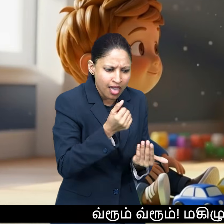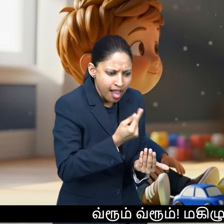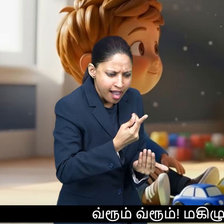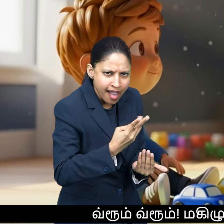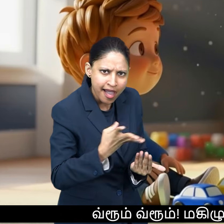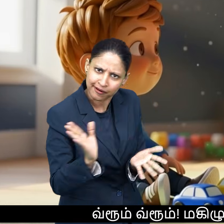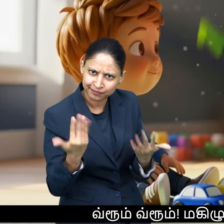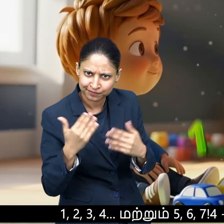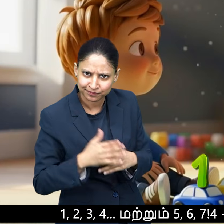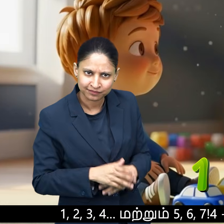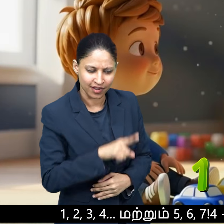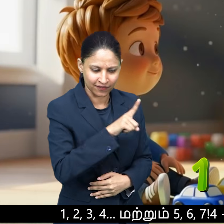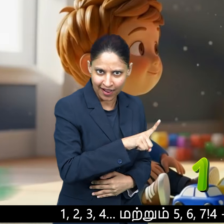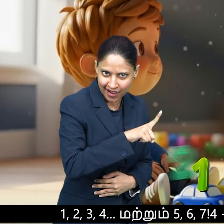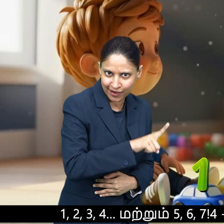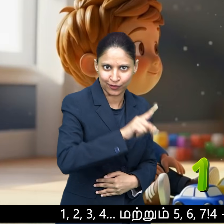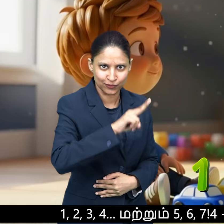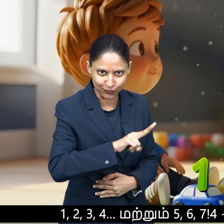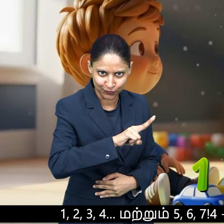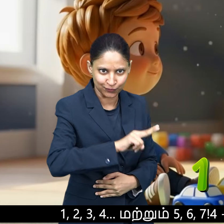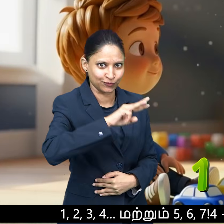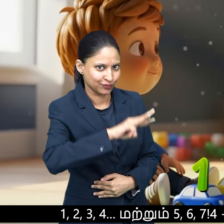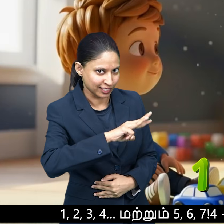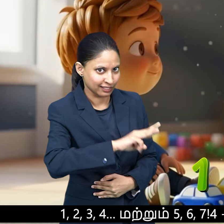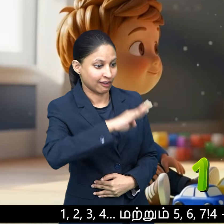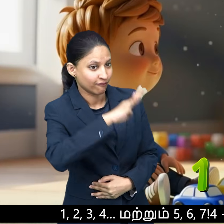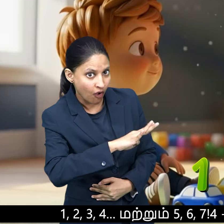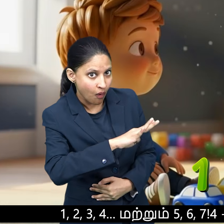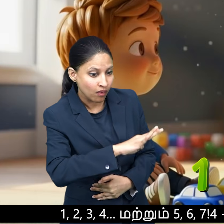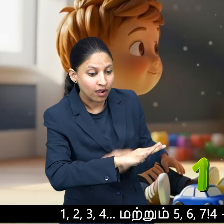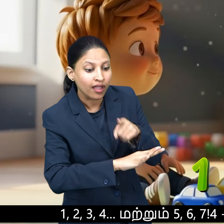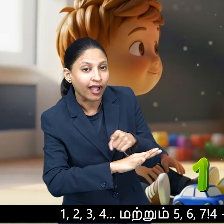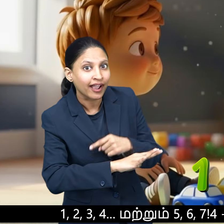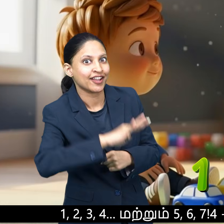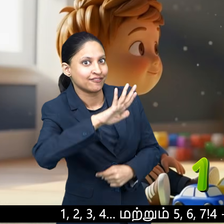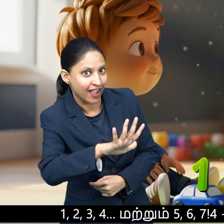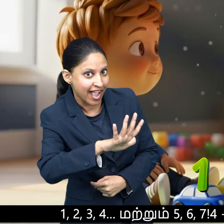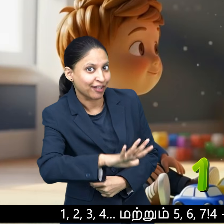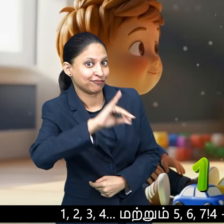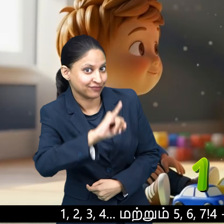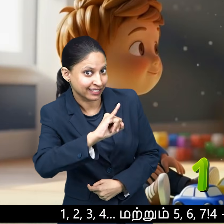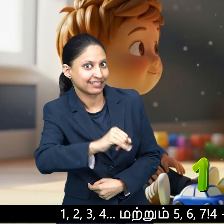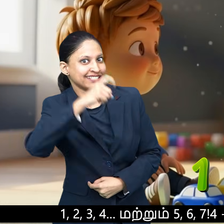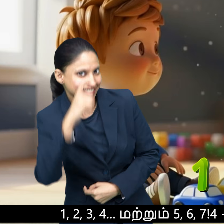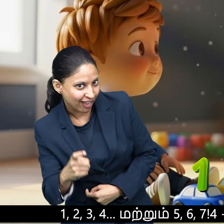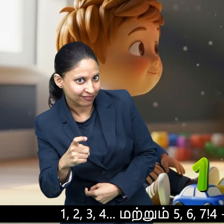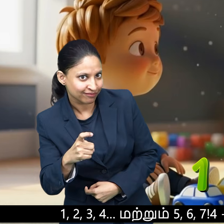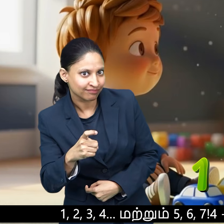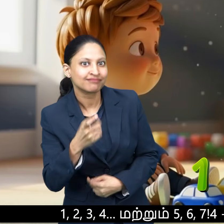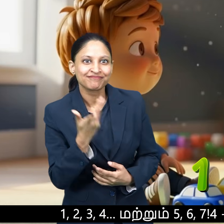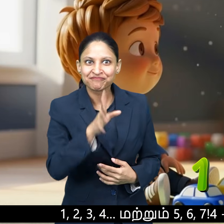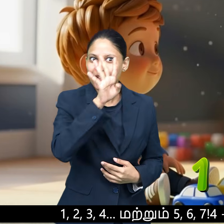எண்ணுவோம். 1 2 3 4 மற்றும் 5 6